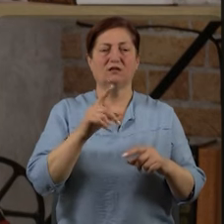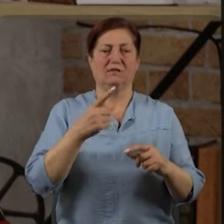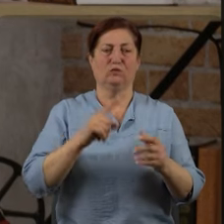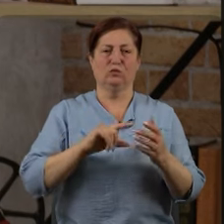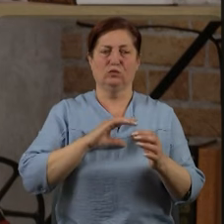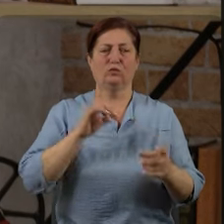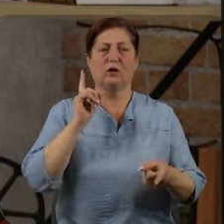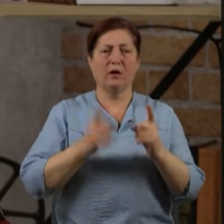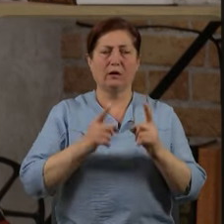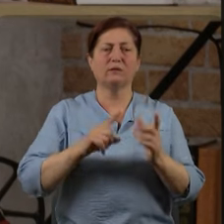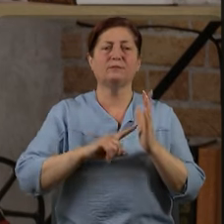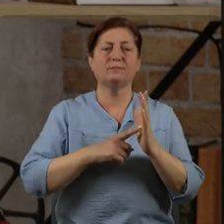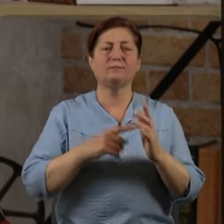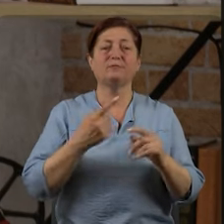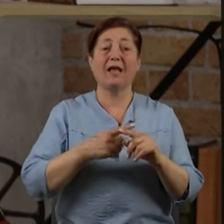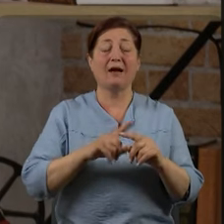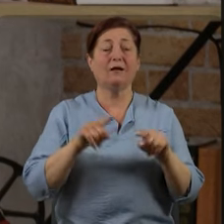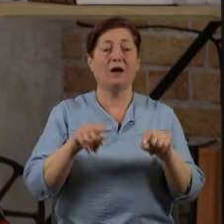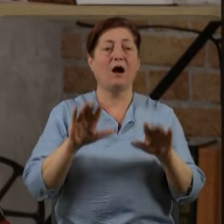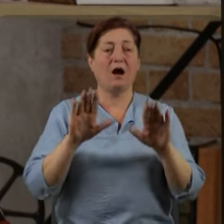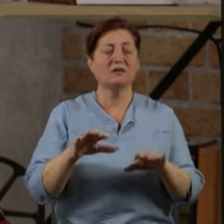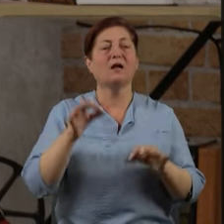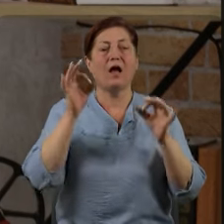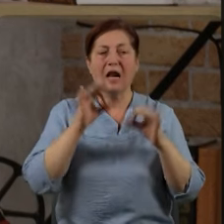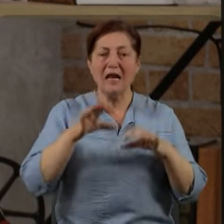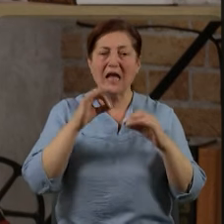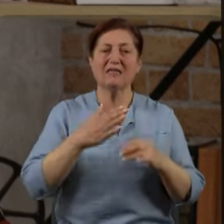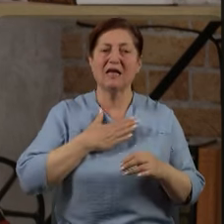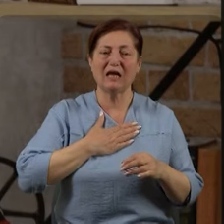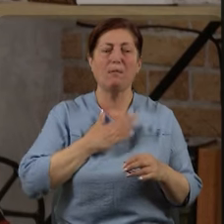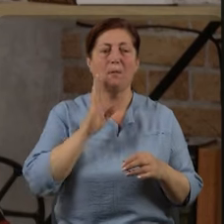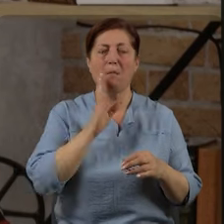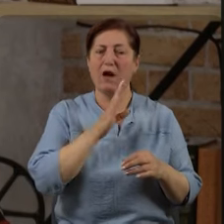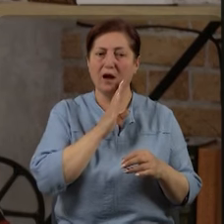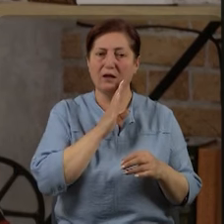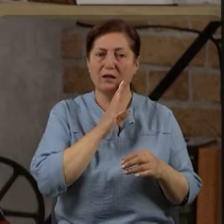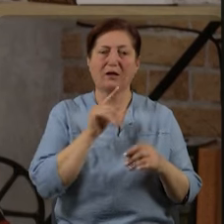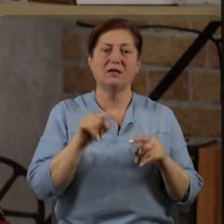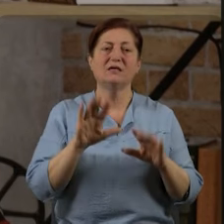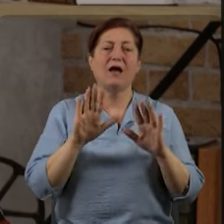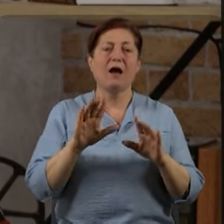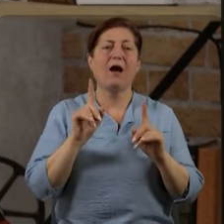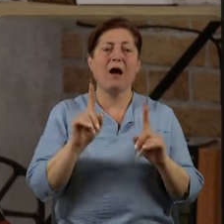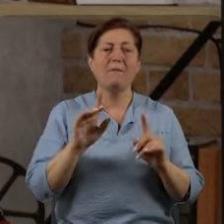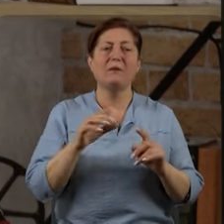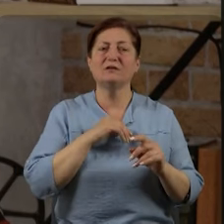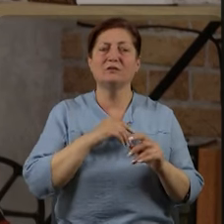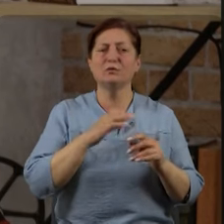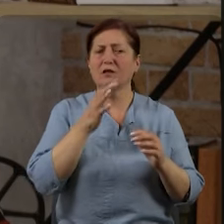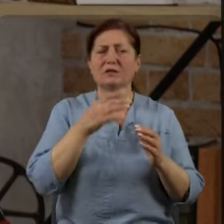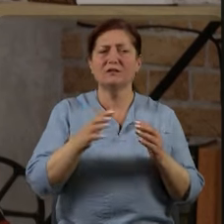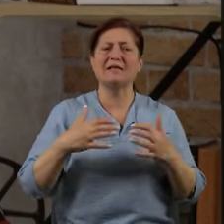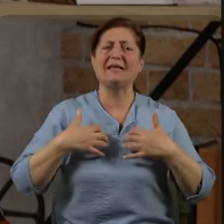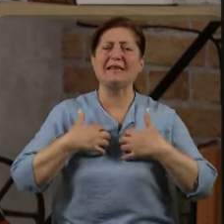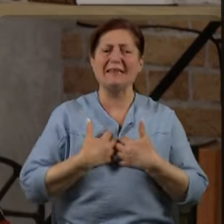ասում է, այստեղ է լացելի մայրը, մորմոքն իր եւ իր օրորը, այստեղ այնպես անծայր է թախիցը